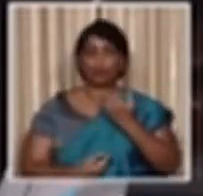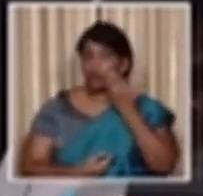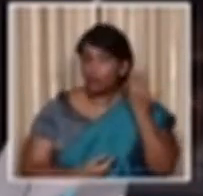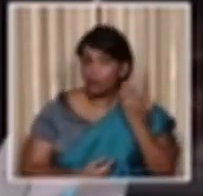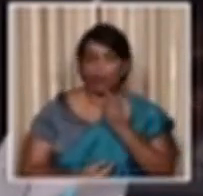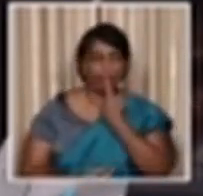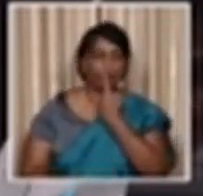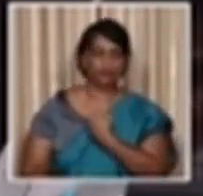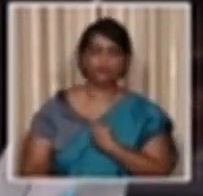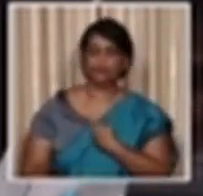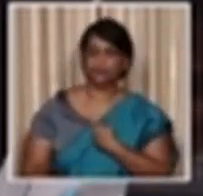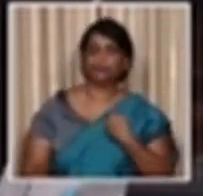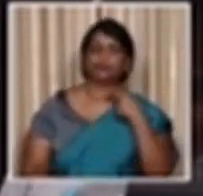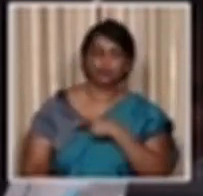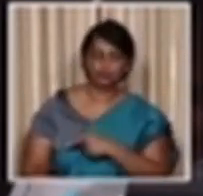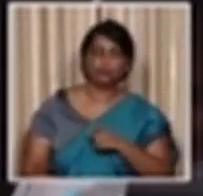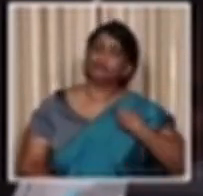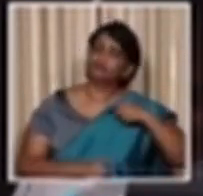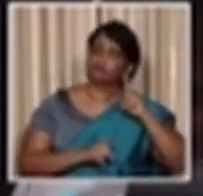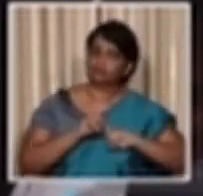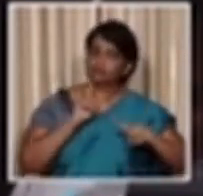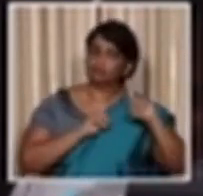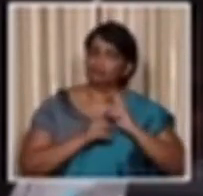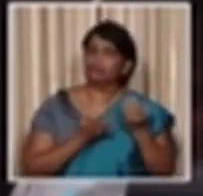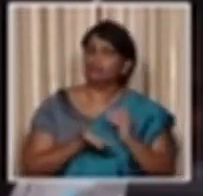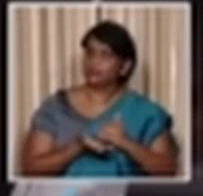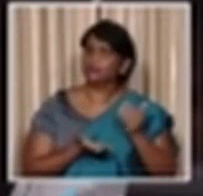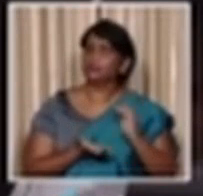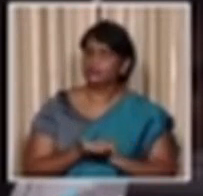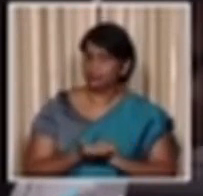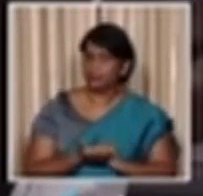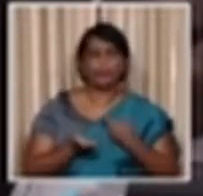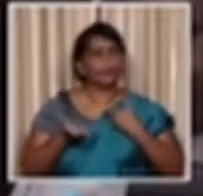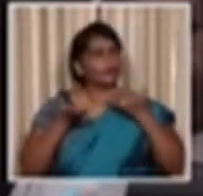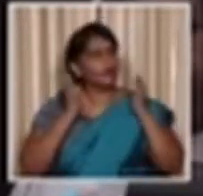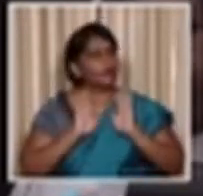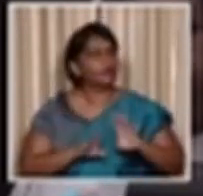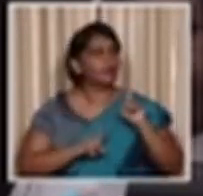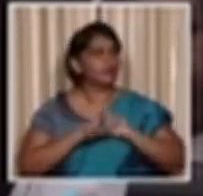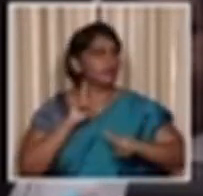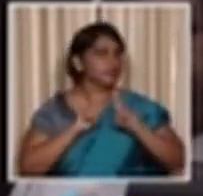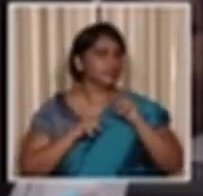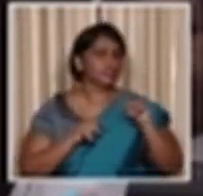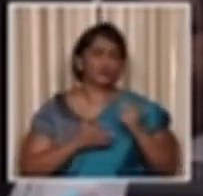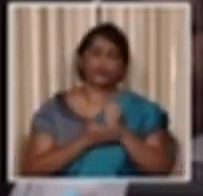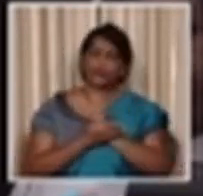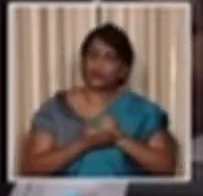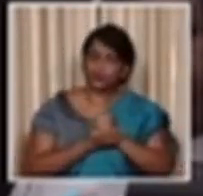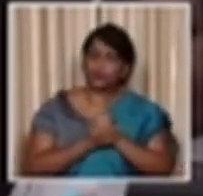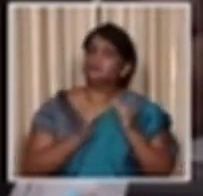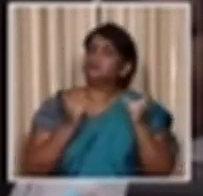ඉදිරිපත් වුණේ. ඒ සම්බන්ධව අපි සාකච්ඡා කීපයක් පැවැත්වුණා. අවසාන සාකච්ඡා විදියට සියලු අංශ